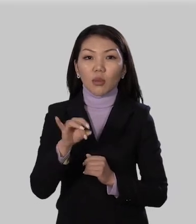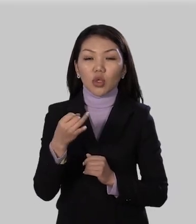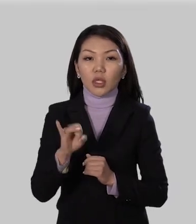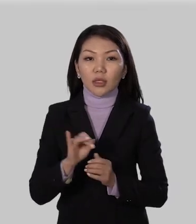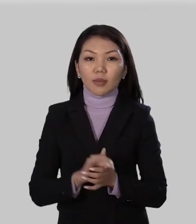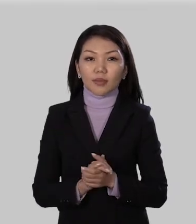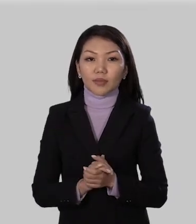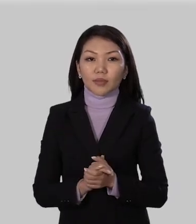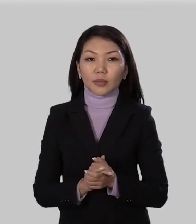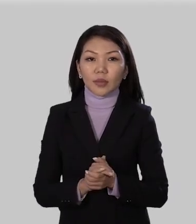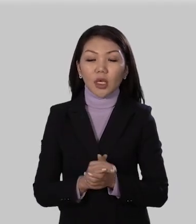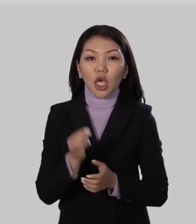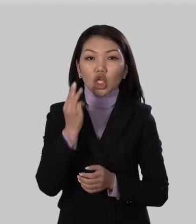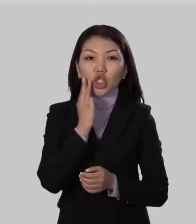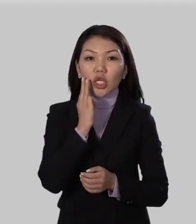беззаботный.